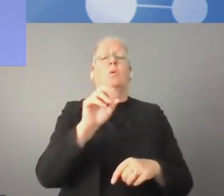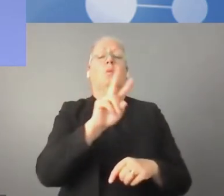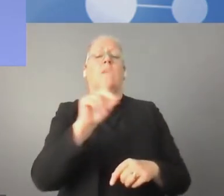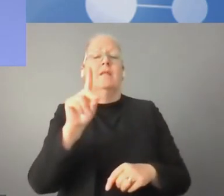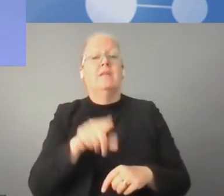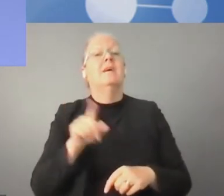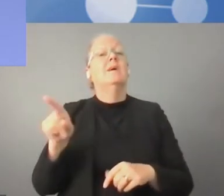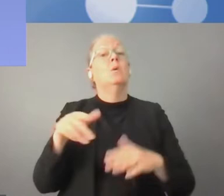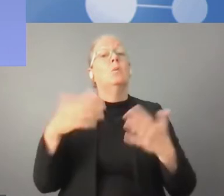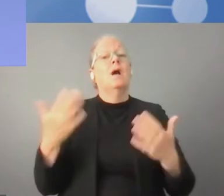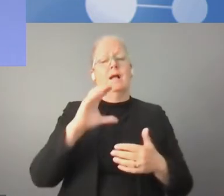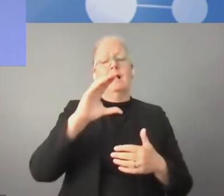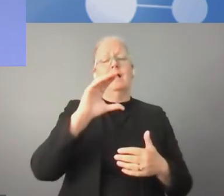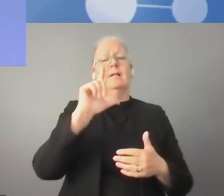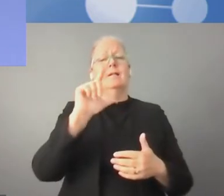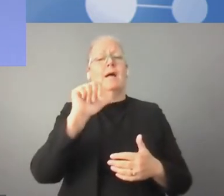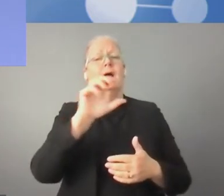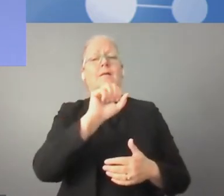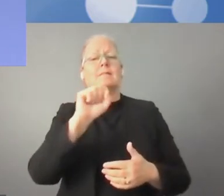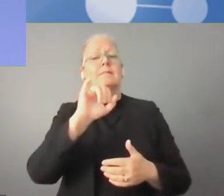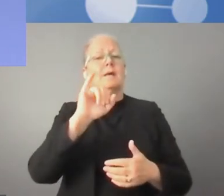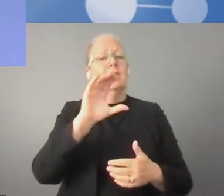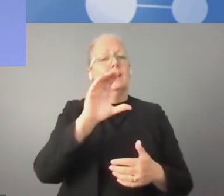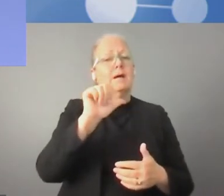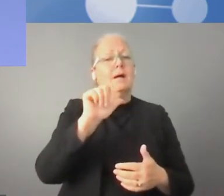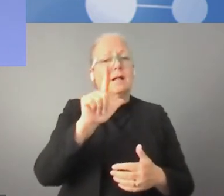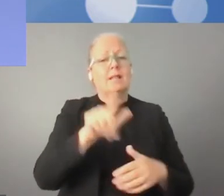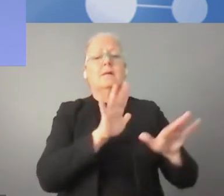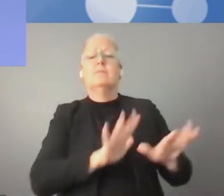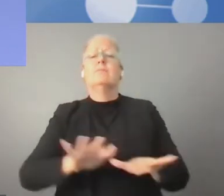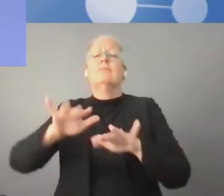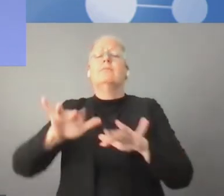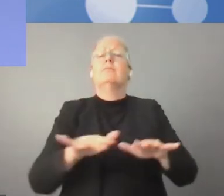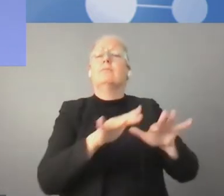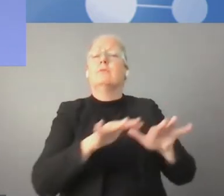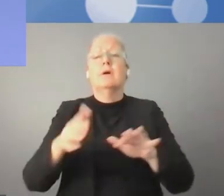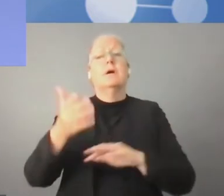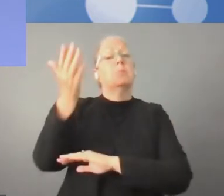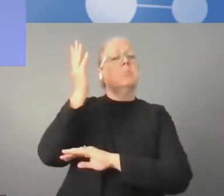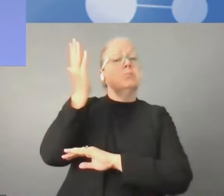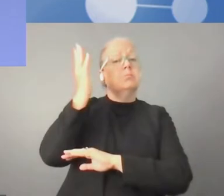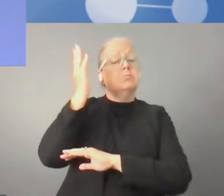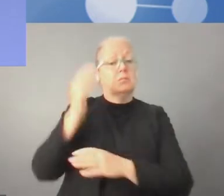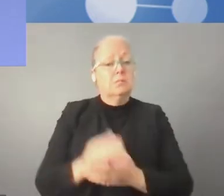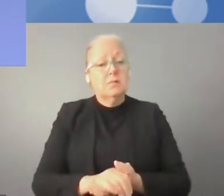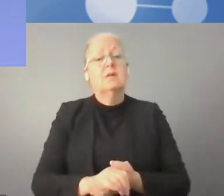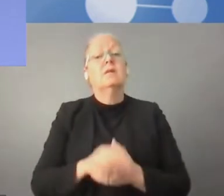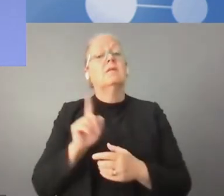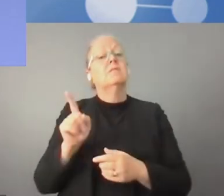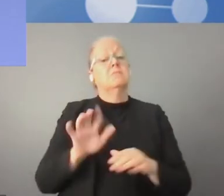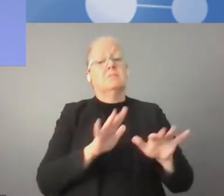سيقدم أمامكم فنان كبير أمام منتدى حوكمة الإنترنت العالمي